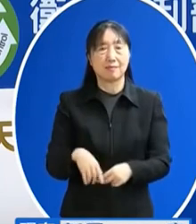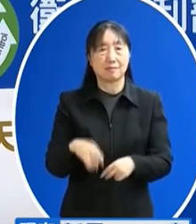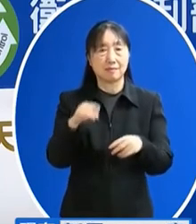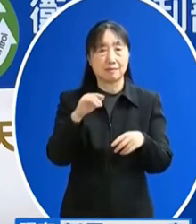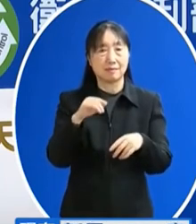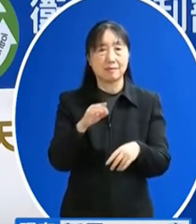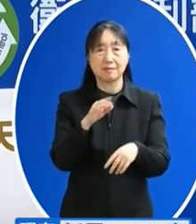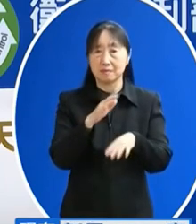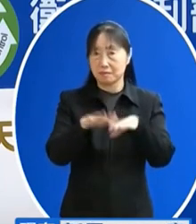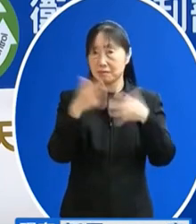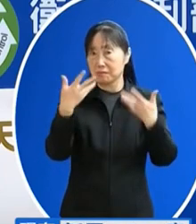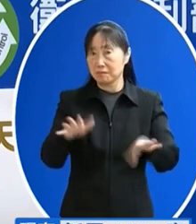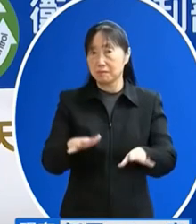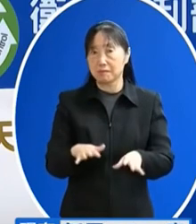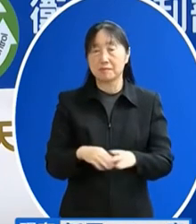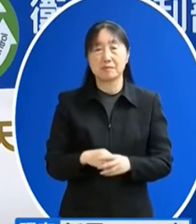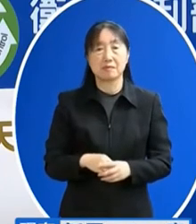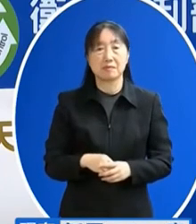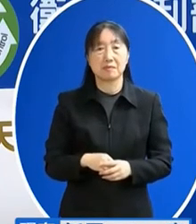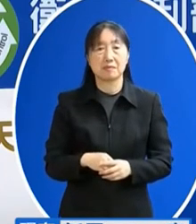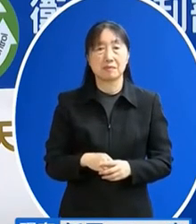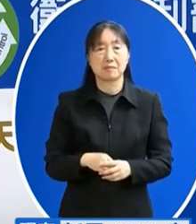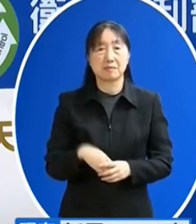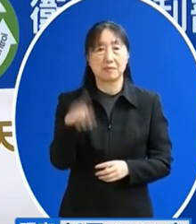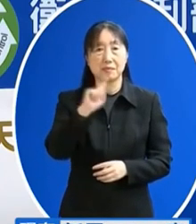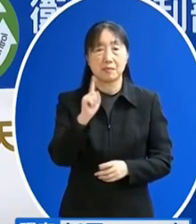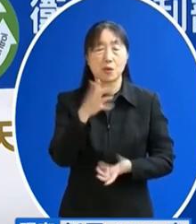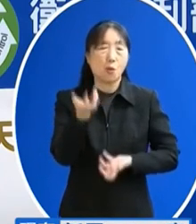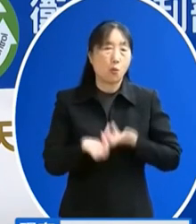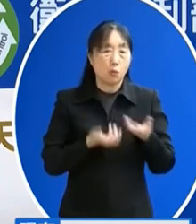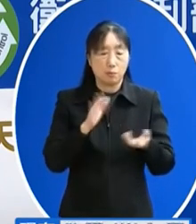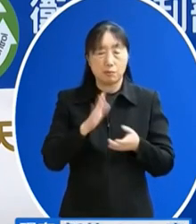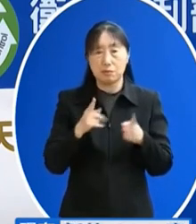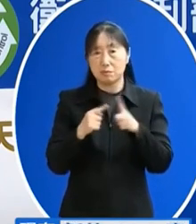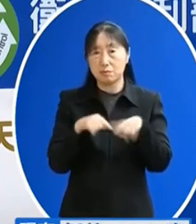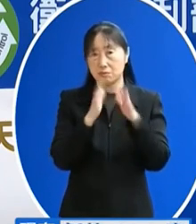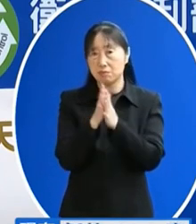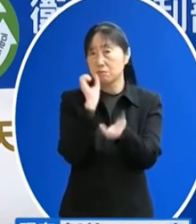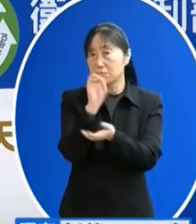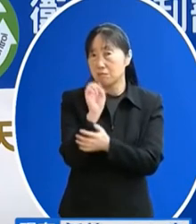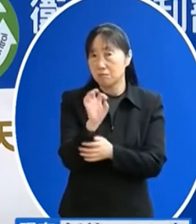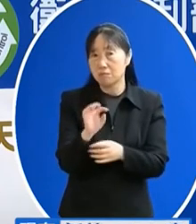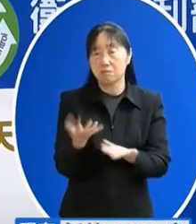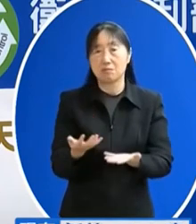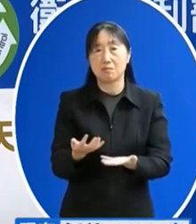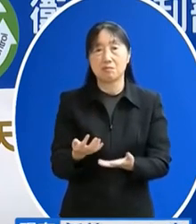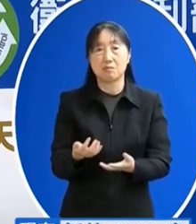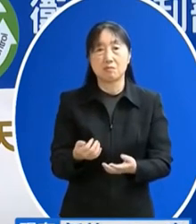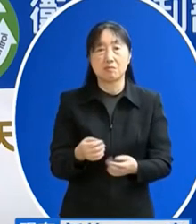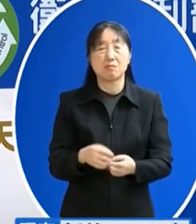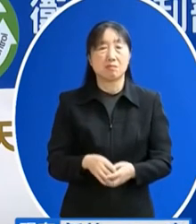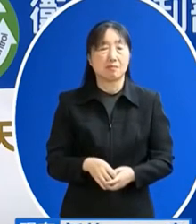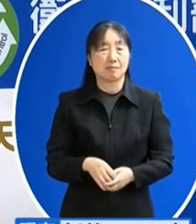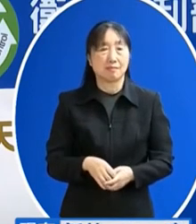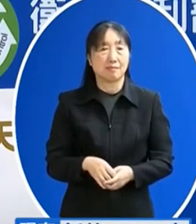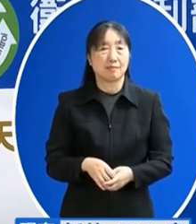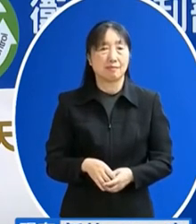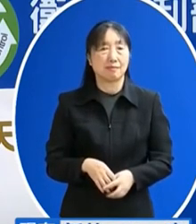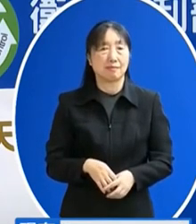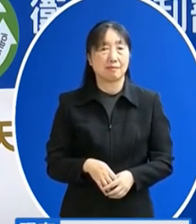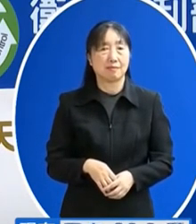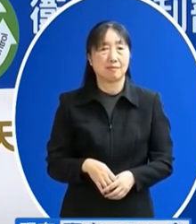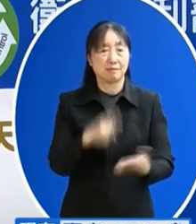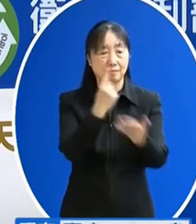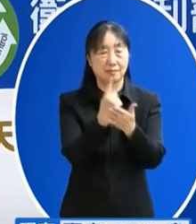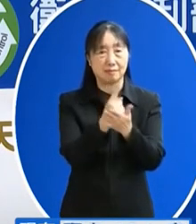多的相关的，大家对这个热心的人都会提供很多的相关的线索，那当然